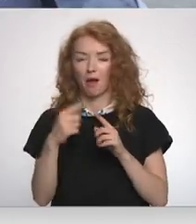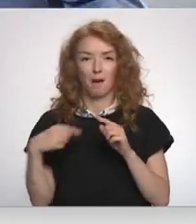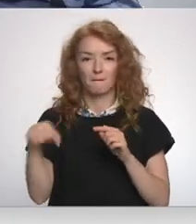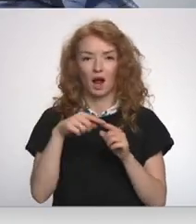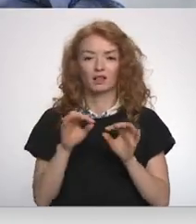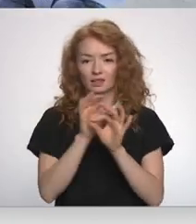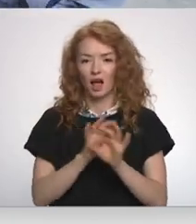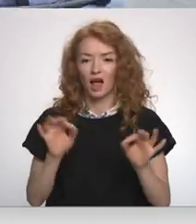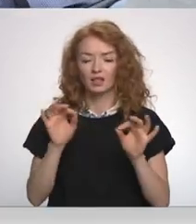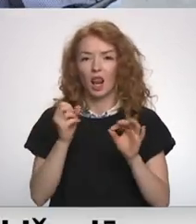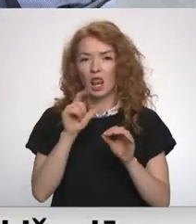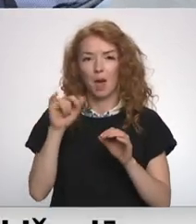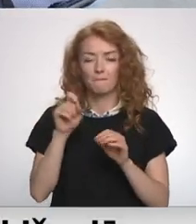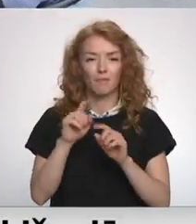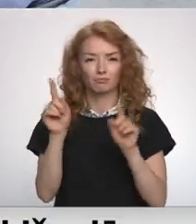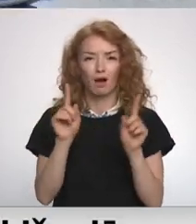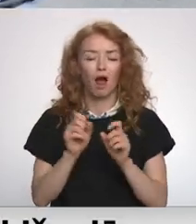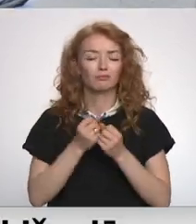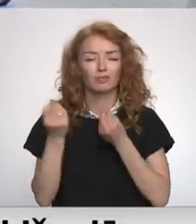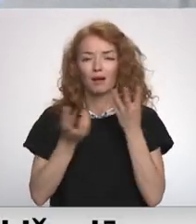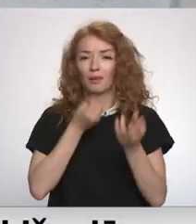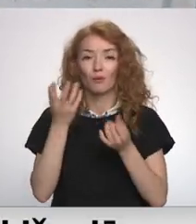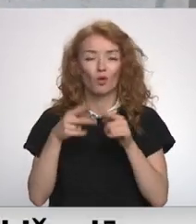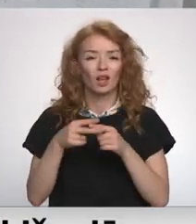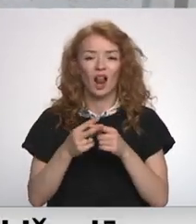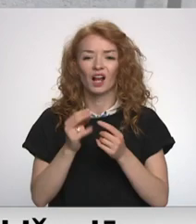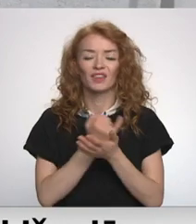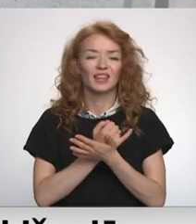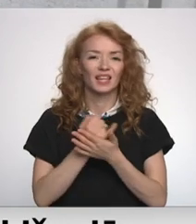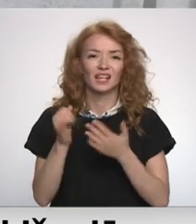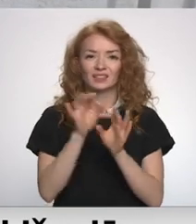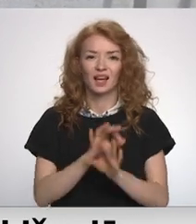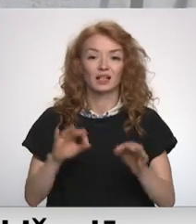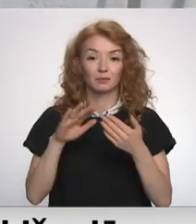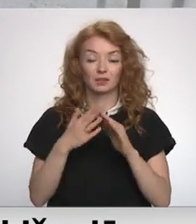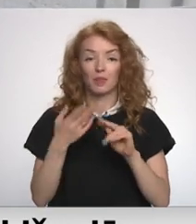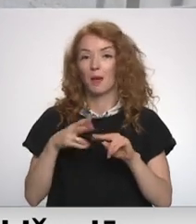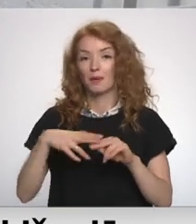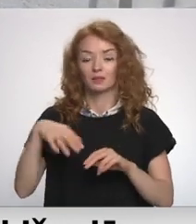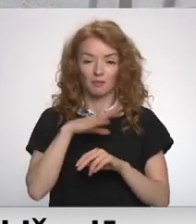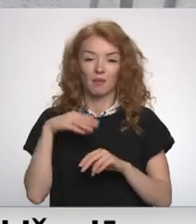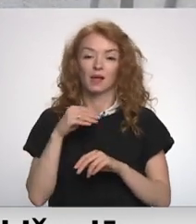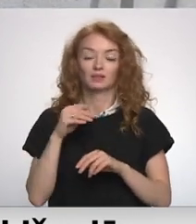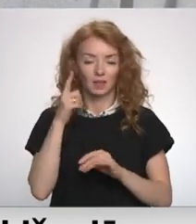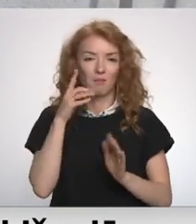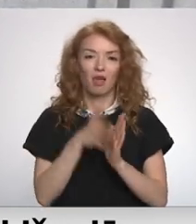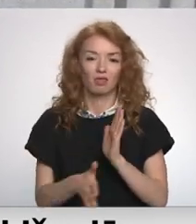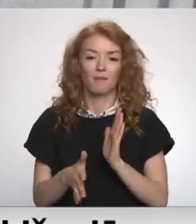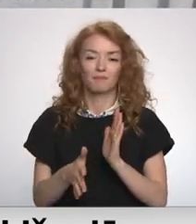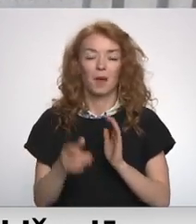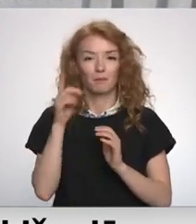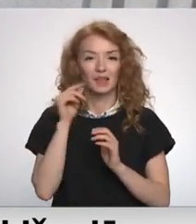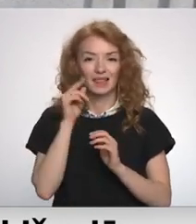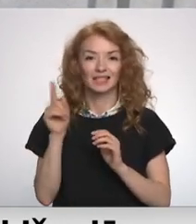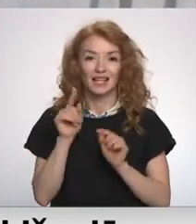ir ziedošu liepu un parks raiņu ziedu. Un vispār Jelgava tik tīra un skaista pilsēta, tāpēc mēs tā arī sapratām, ka bites